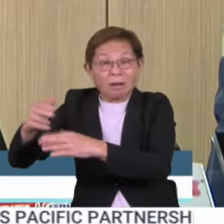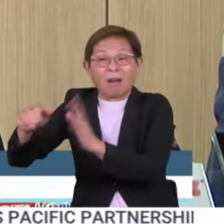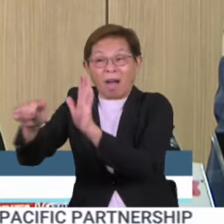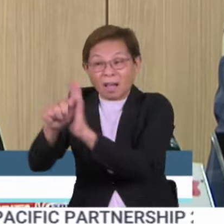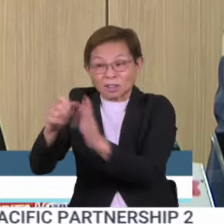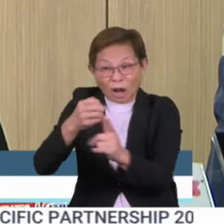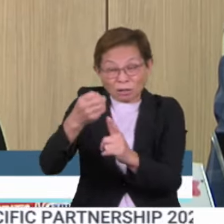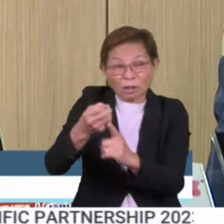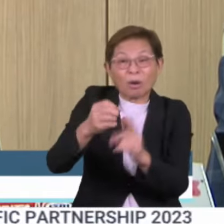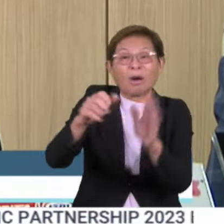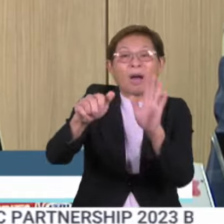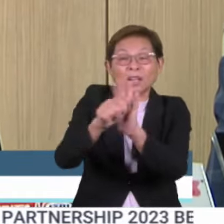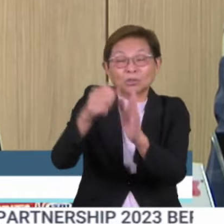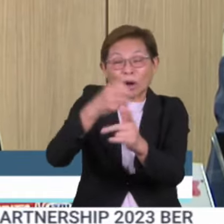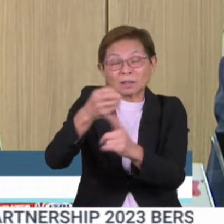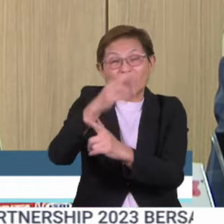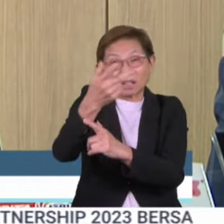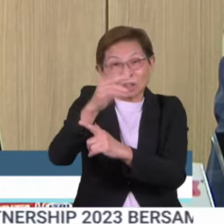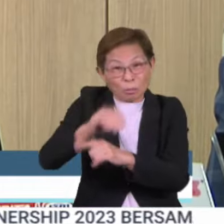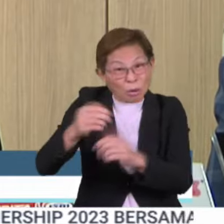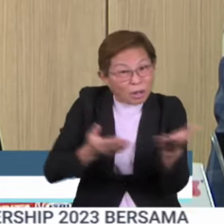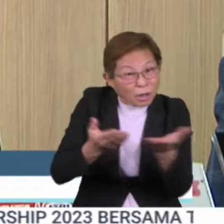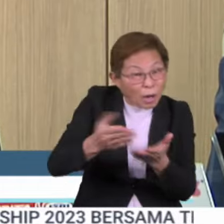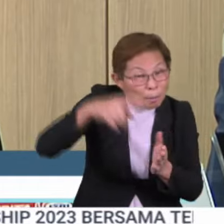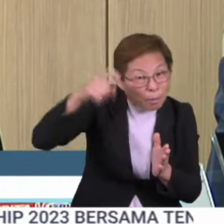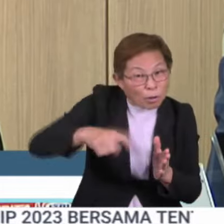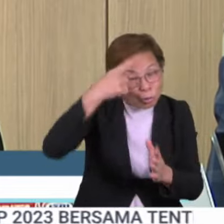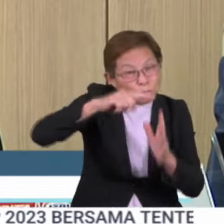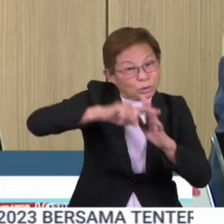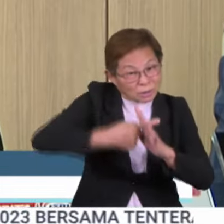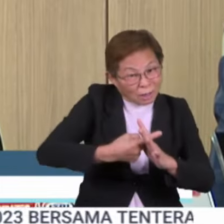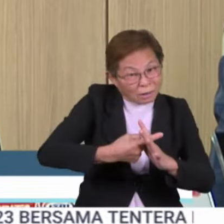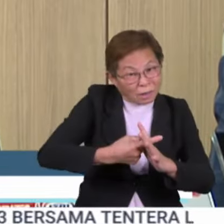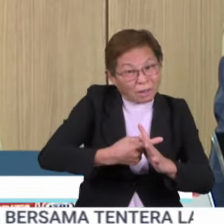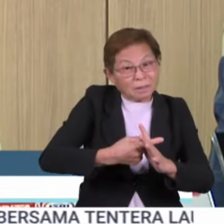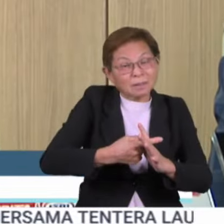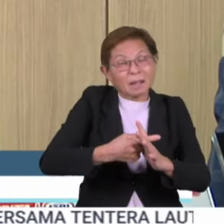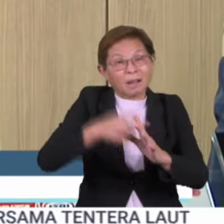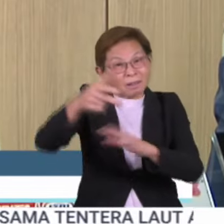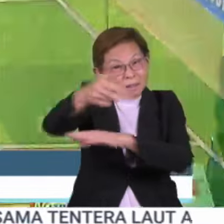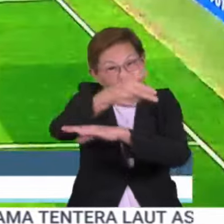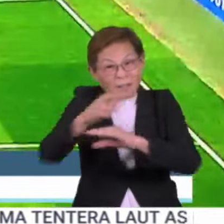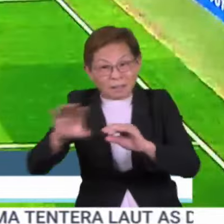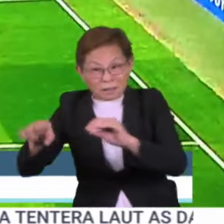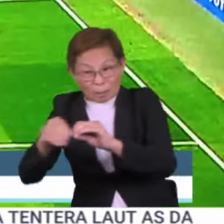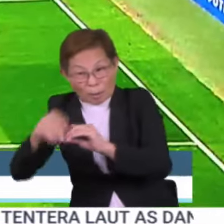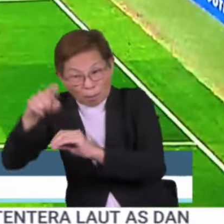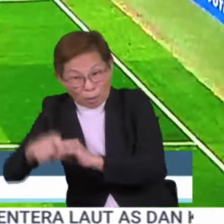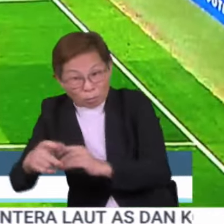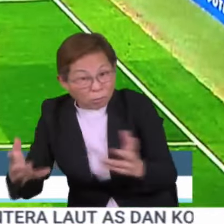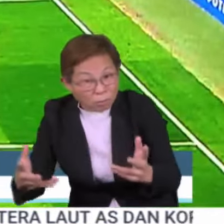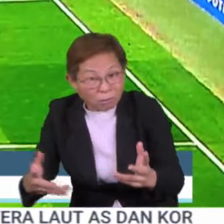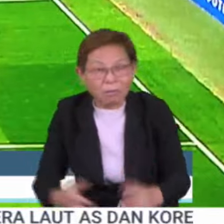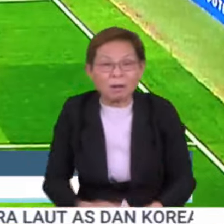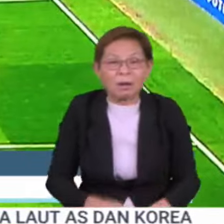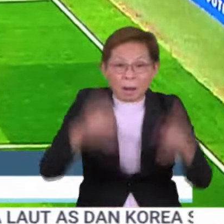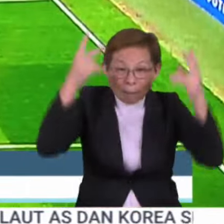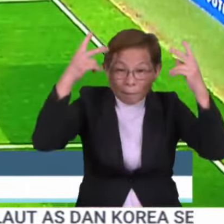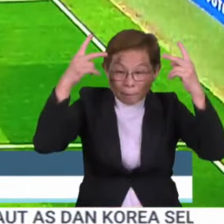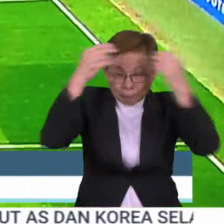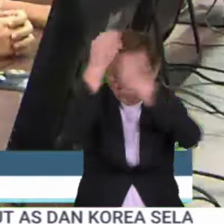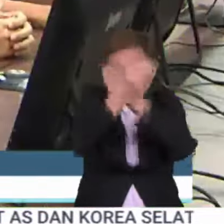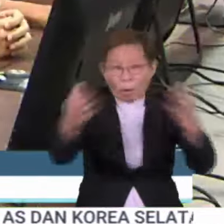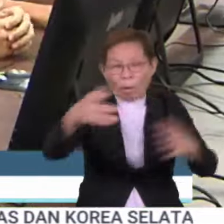memberi kita hikmah yang diperlukan untuk implementasi buah dan tambahan yang diperlukan bila memaklumkan perkara itu